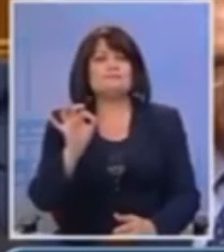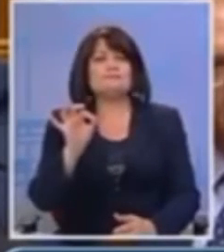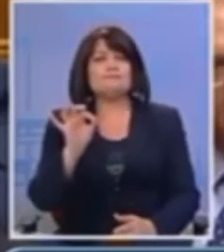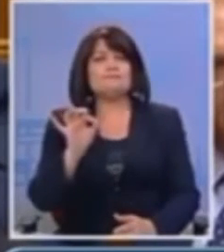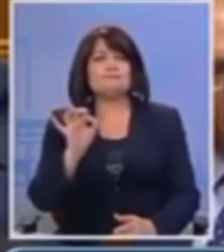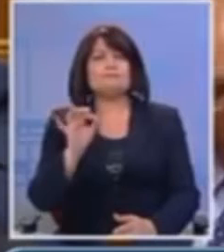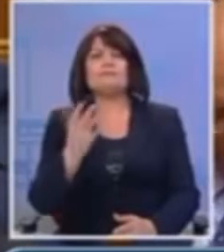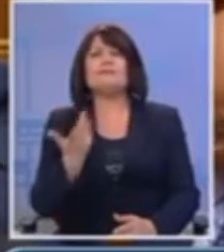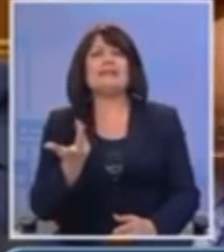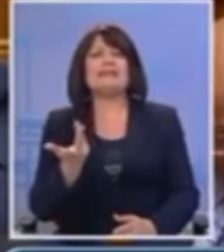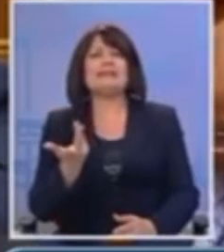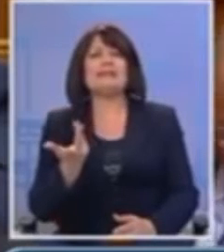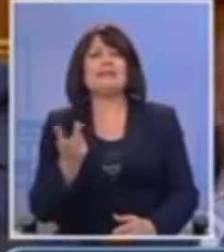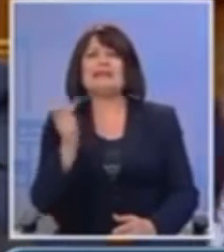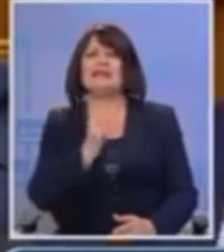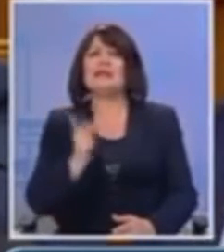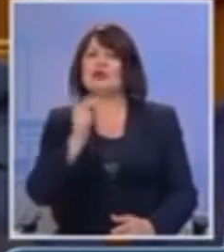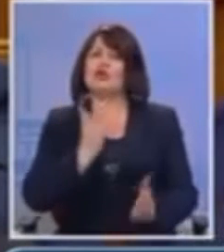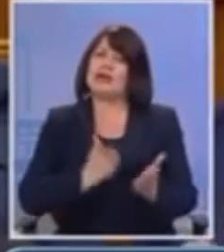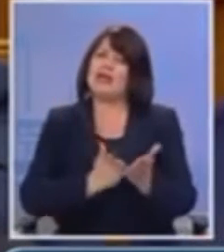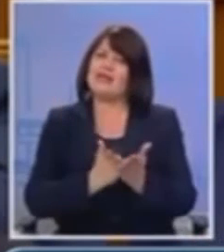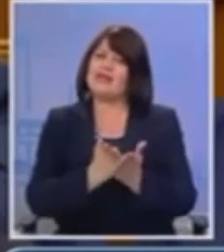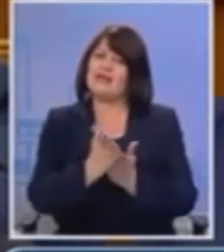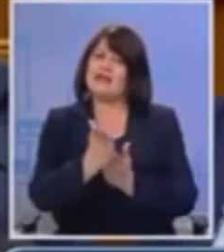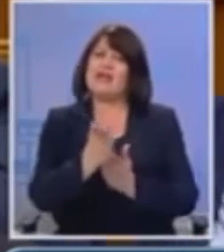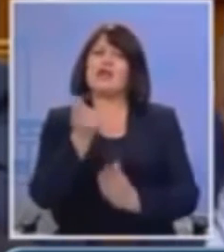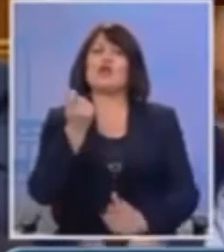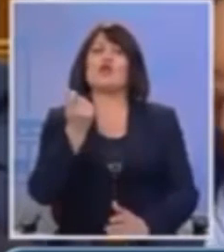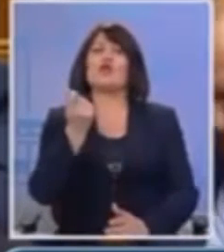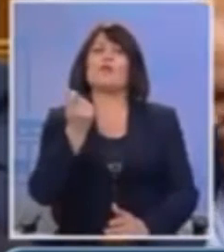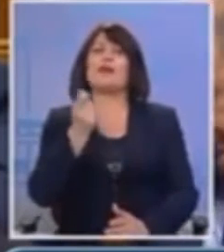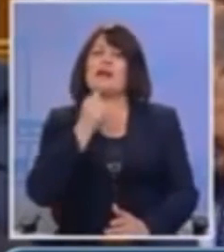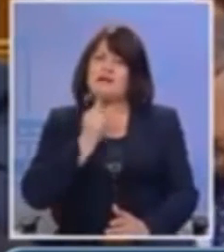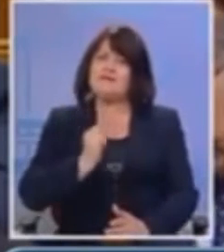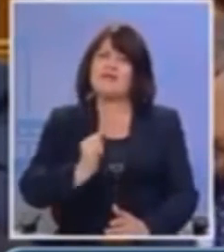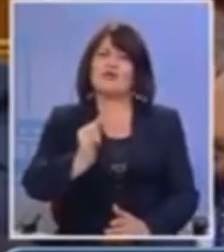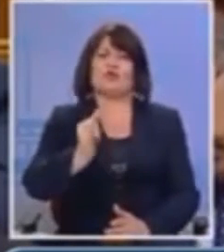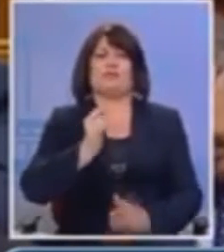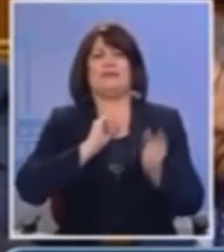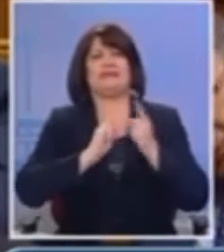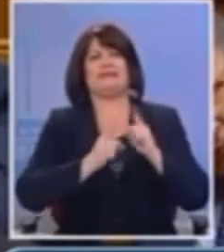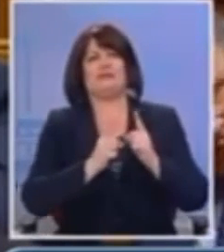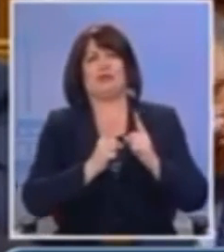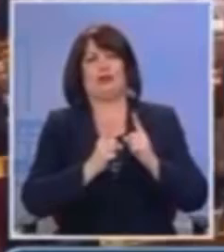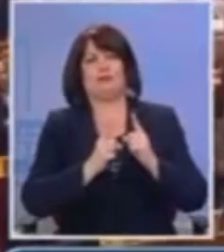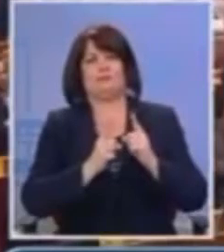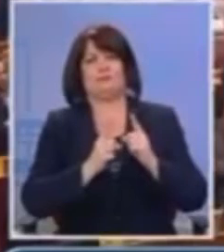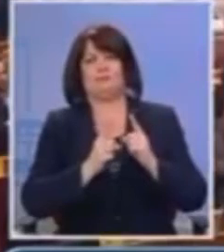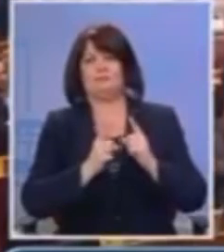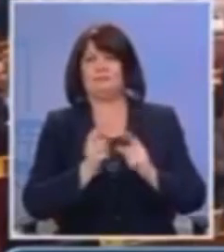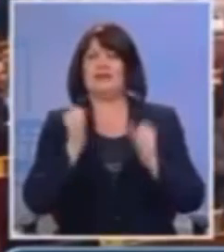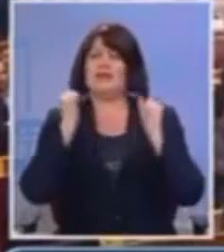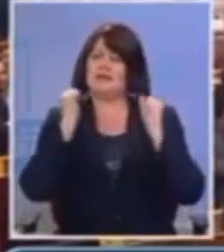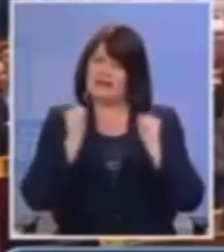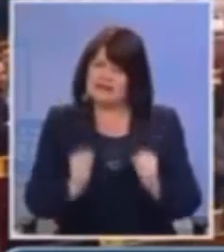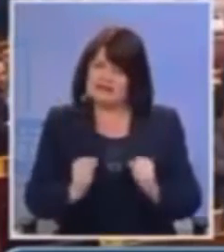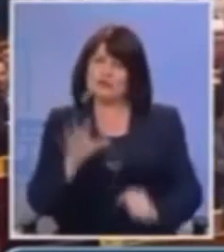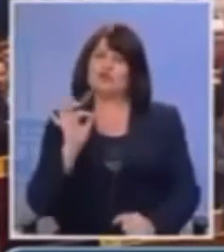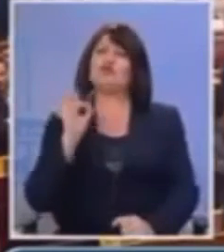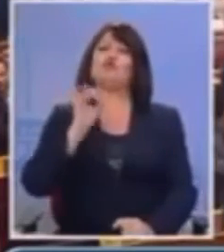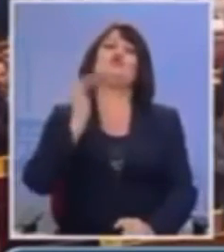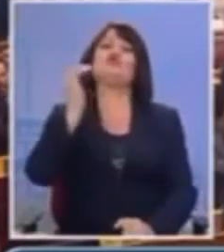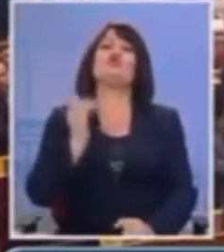μια κοινωνικά δίκαιη και οικονομικά βιώσιμη συμφωνία. Με βασικούς